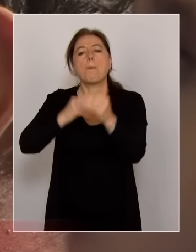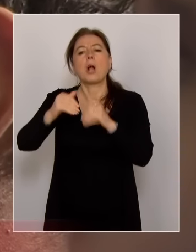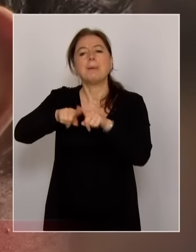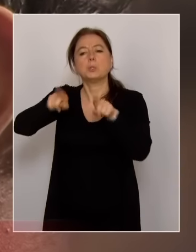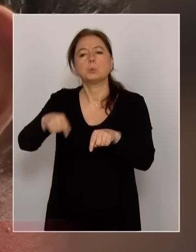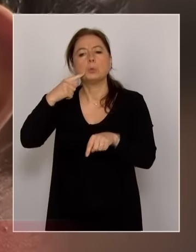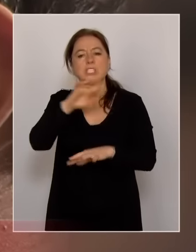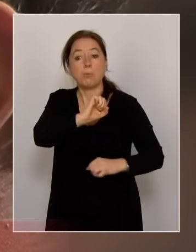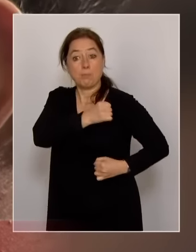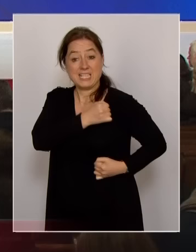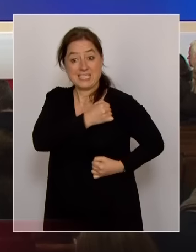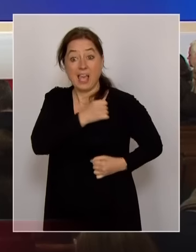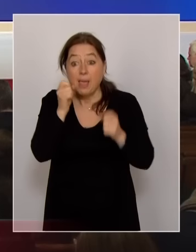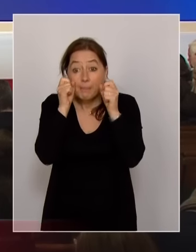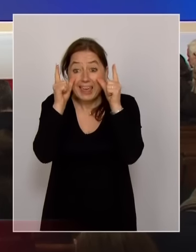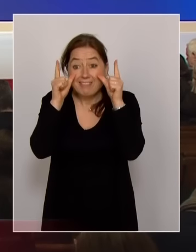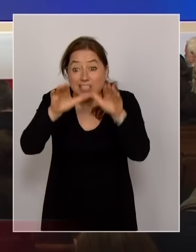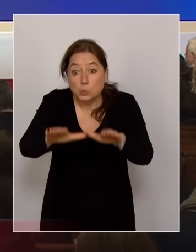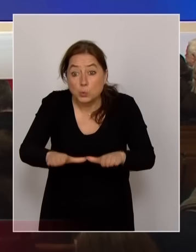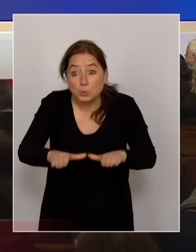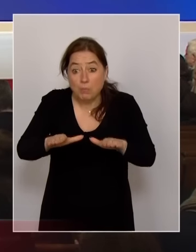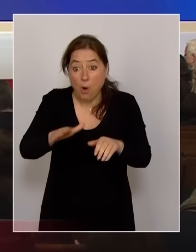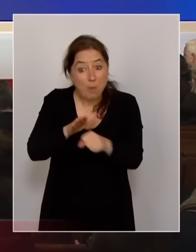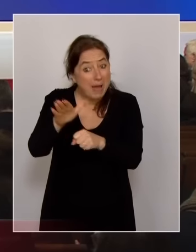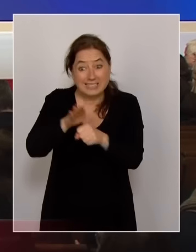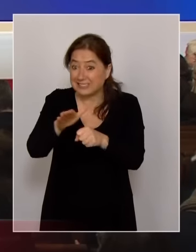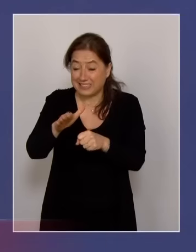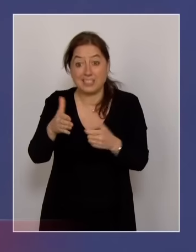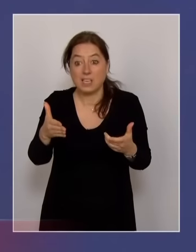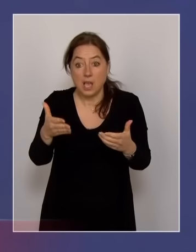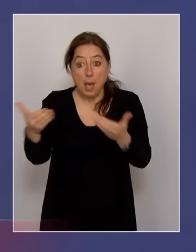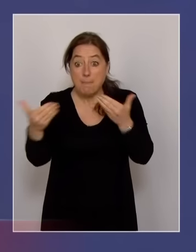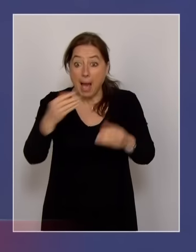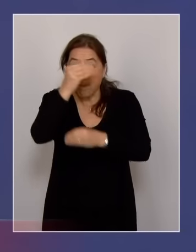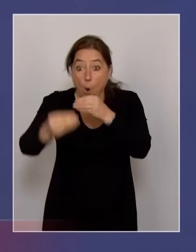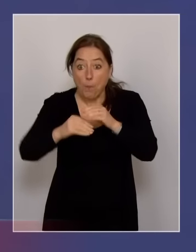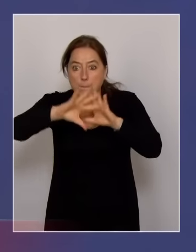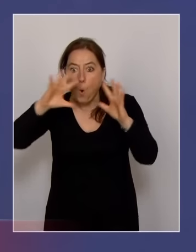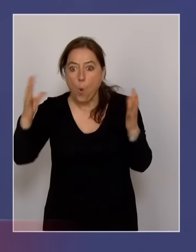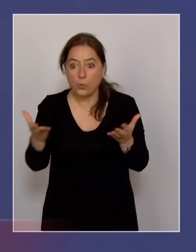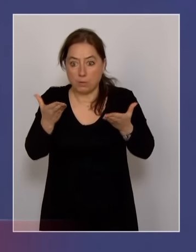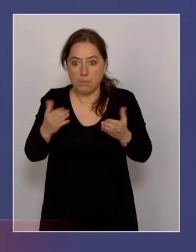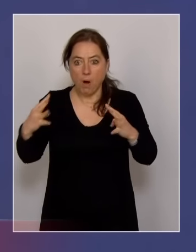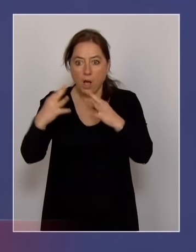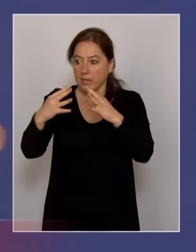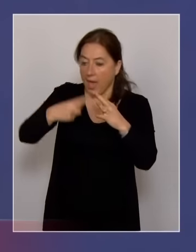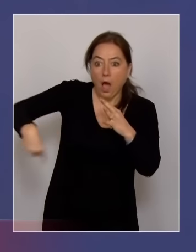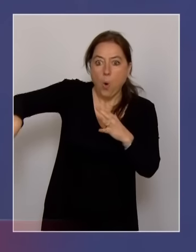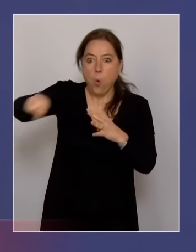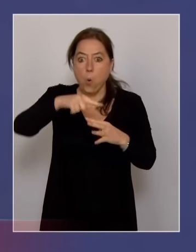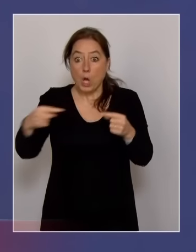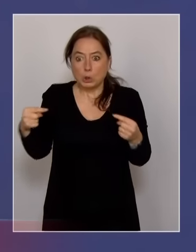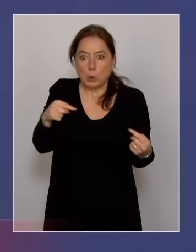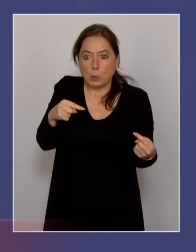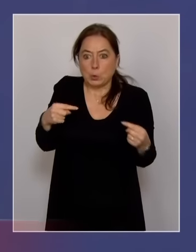est encore trop lent, trop faible, face au réarmement généralisé du monde et à son accélération. La tension